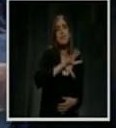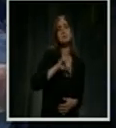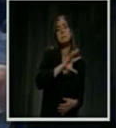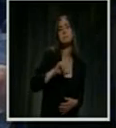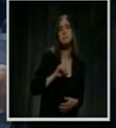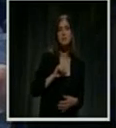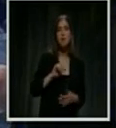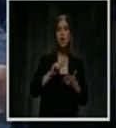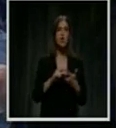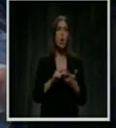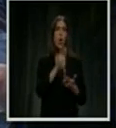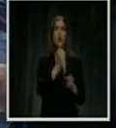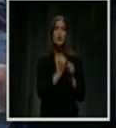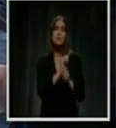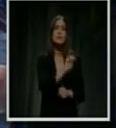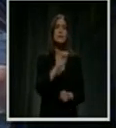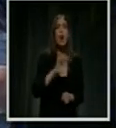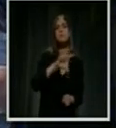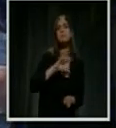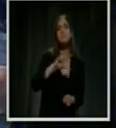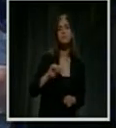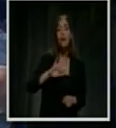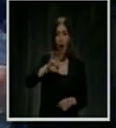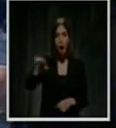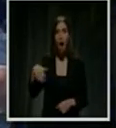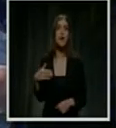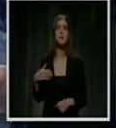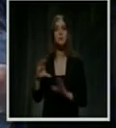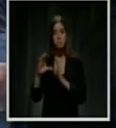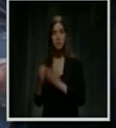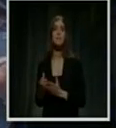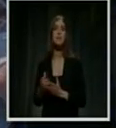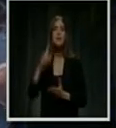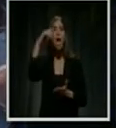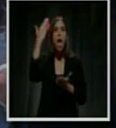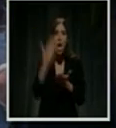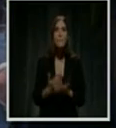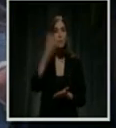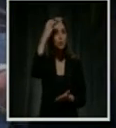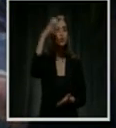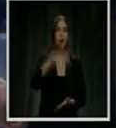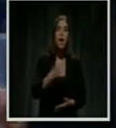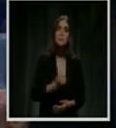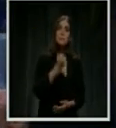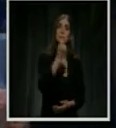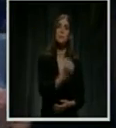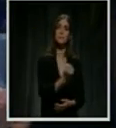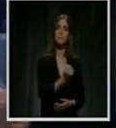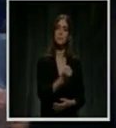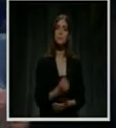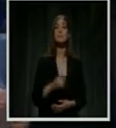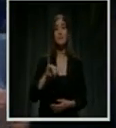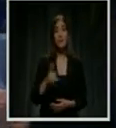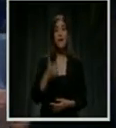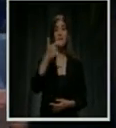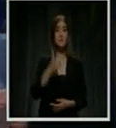għal partit li emmen fil-Kunsilli Lokali u emmen fl-Ewropa. Is-sibt li ġej li kieku l-Partit Nazzjonalista ma daħħalx il-Malta